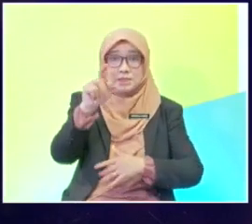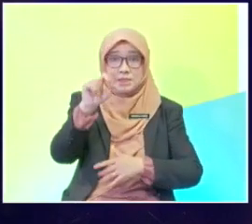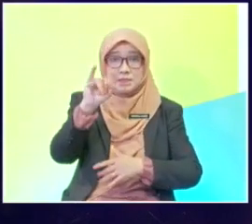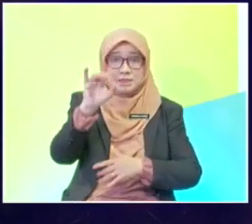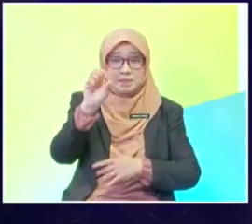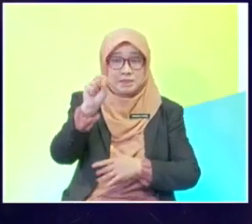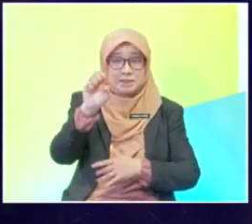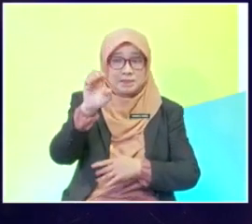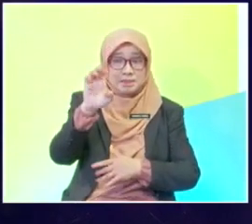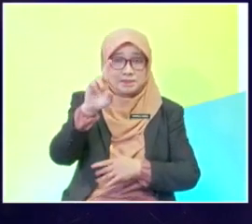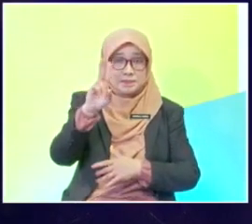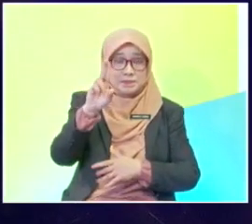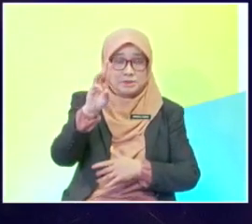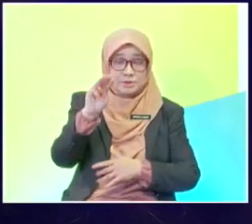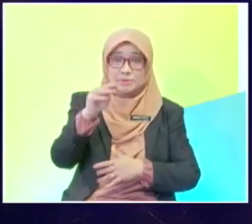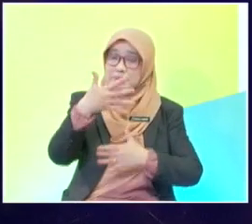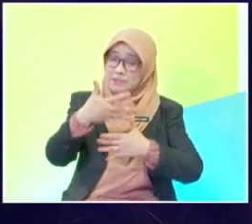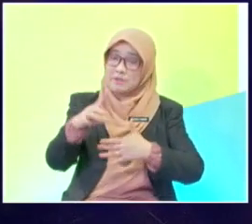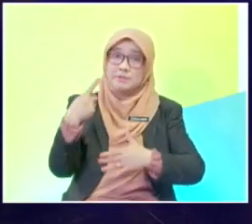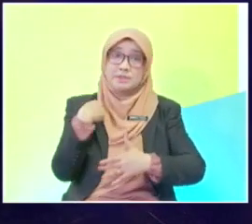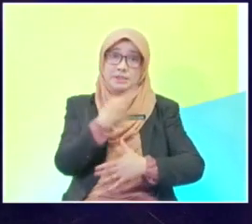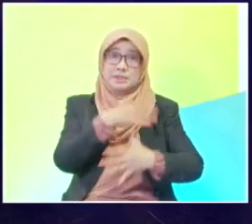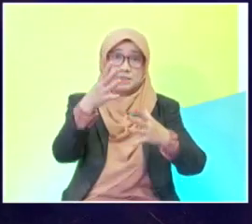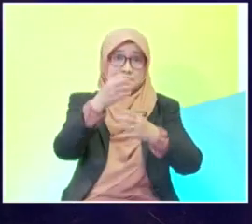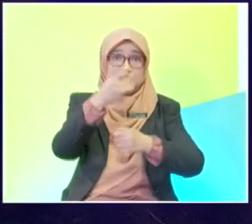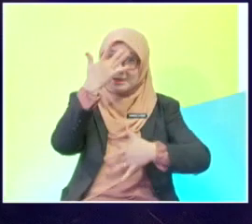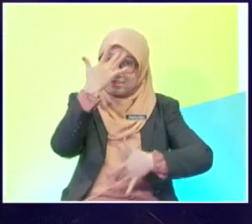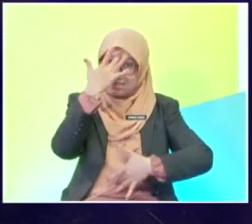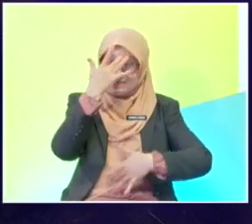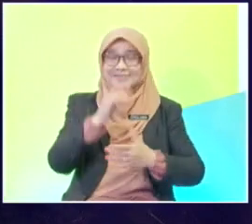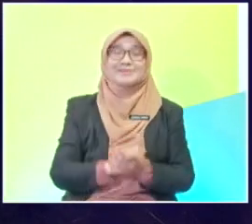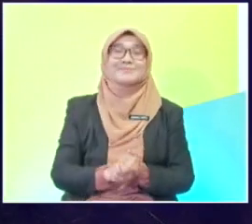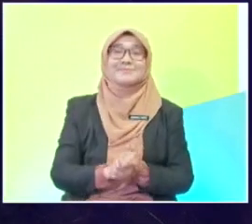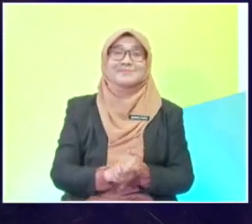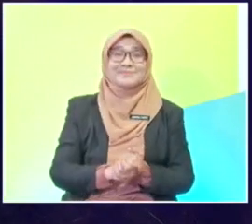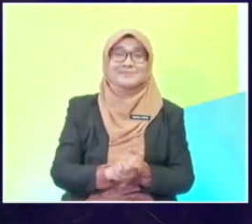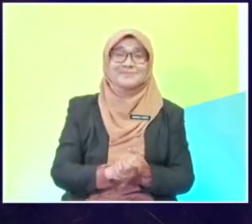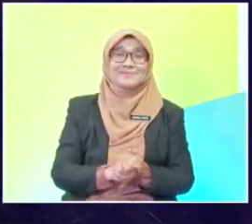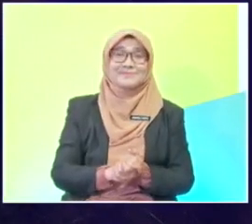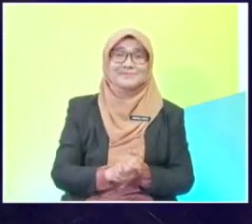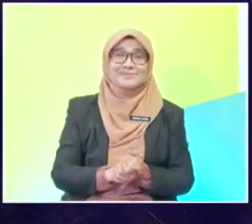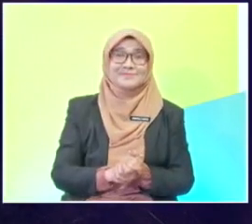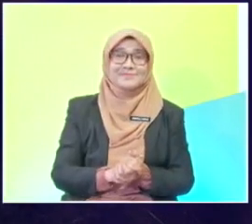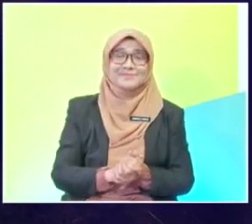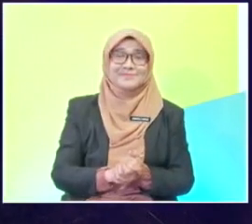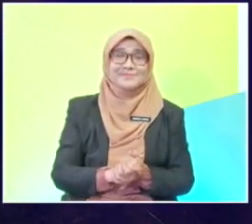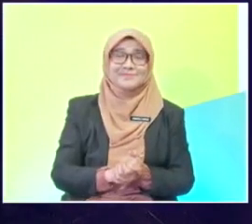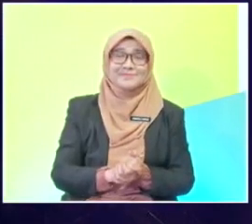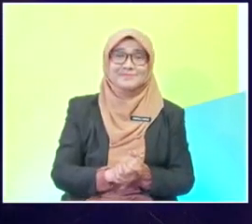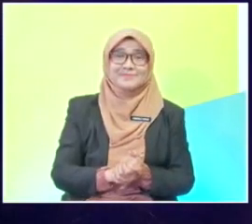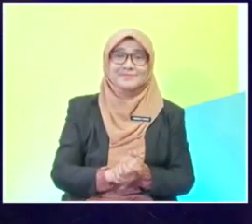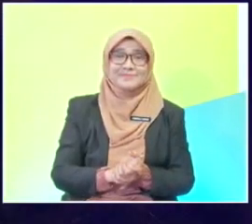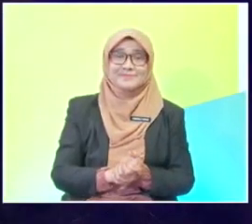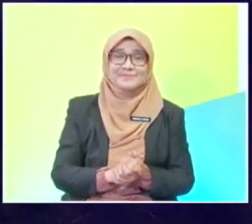mendapat penyakit tersebut. Baik. Okey, tepat sekali, Hanif. Okey, so Hanif boleh kita seterusnya kita ada lagi. Kita tengok